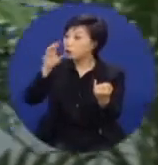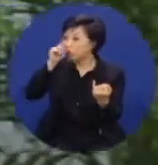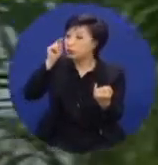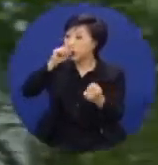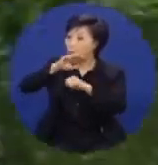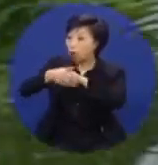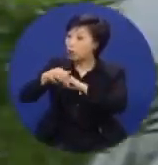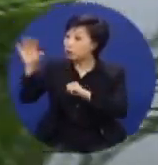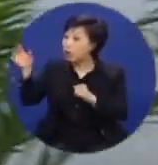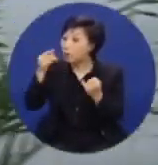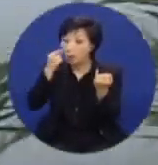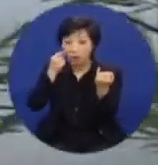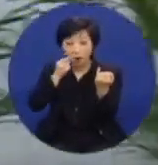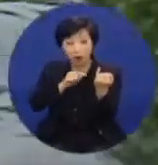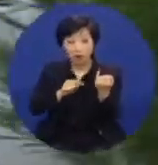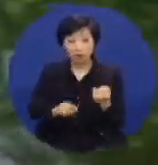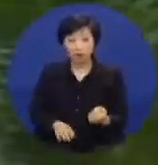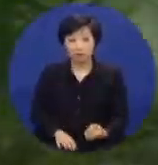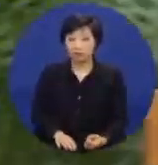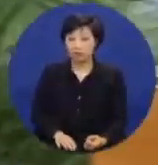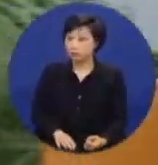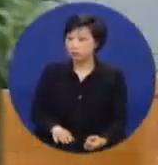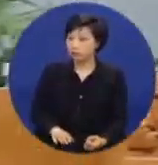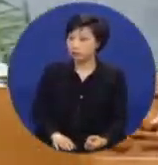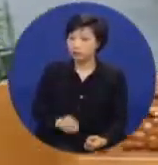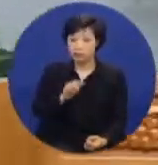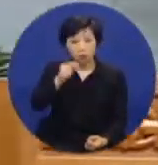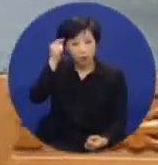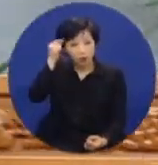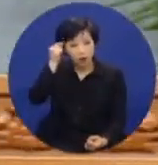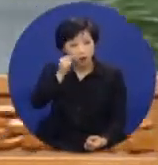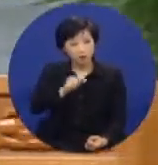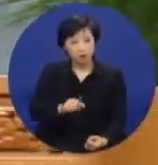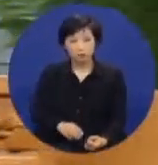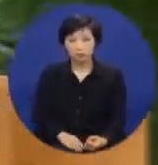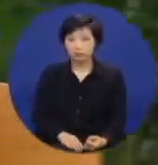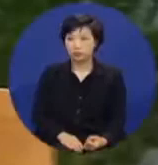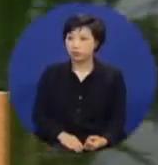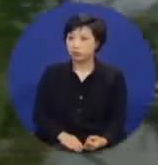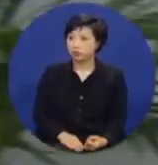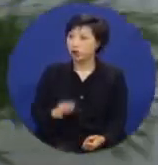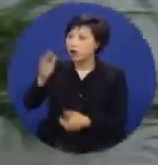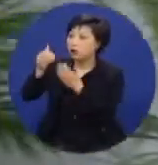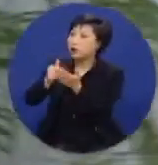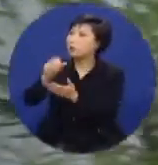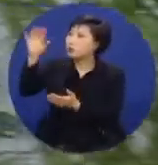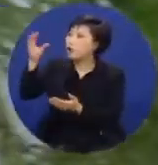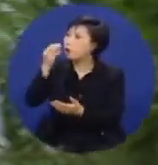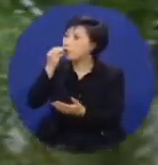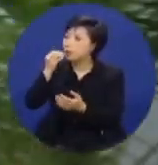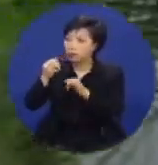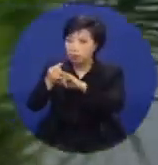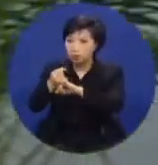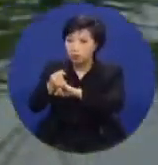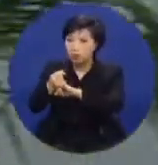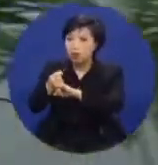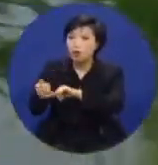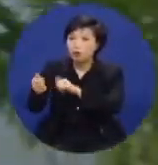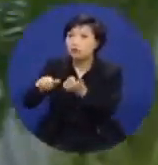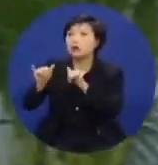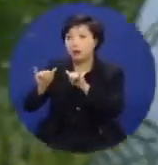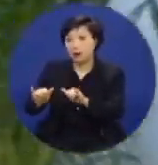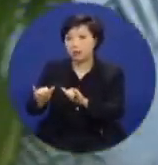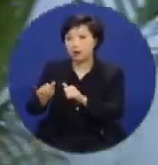한몸이 선악과 안먹는 까 닯은 하나님이 뭐 그만 총령 추구를 까